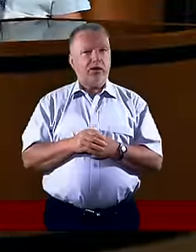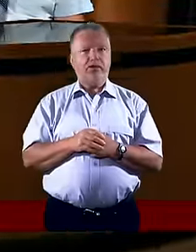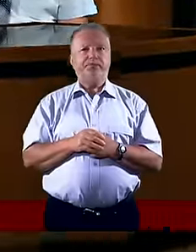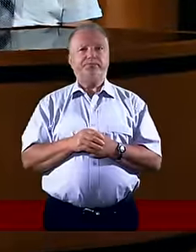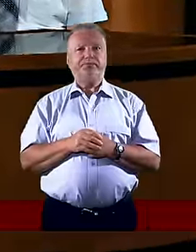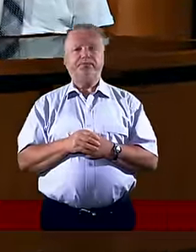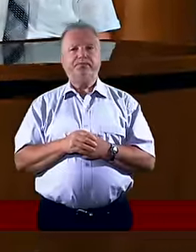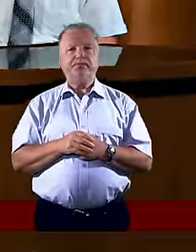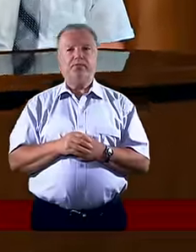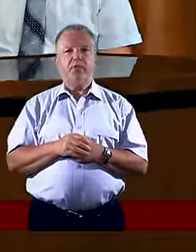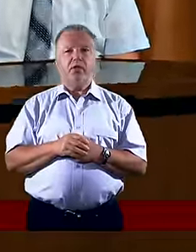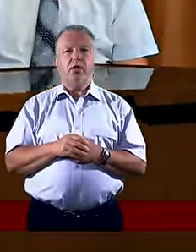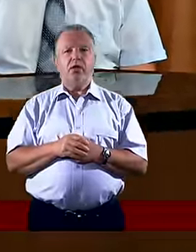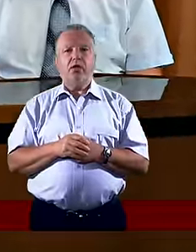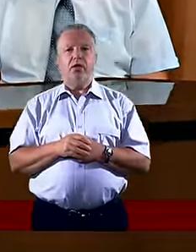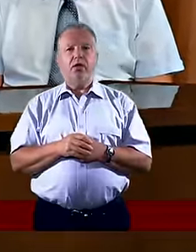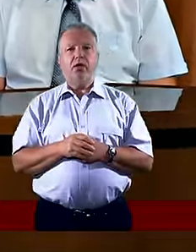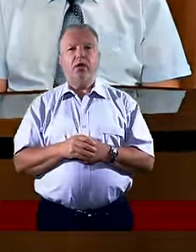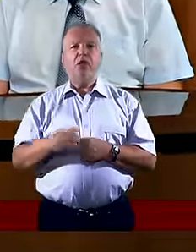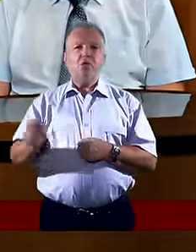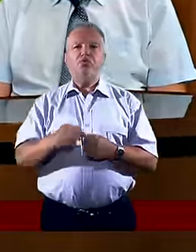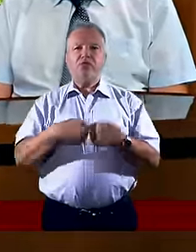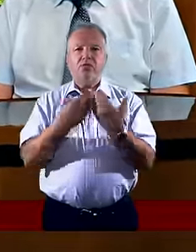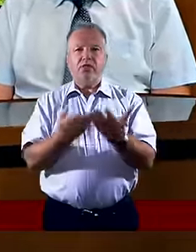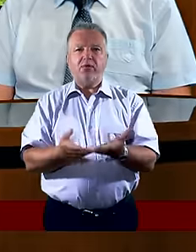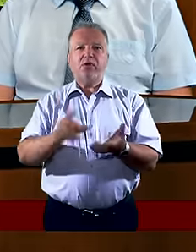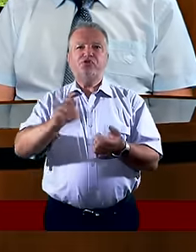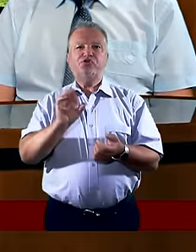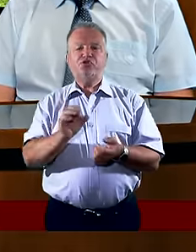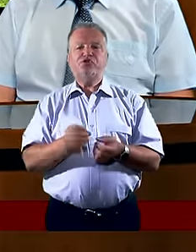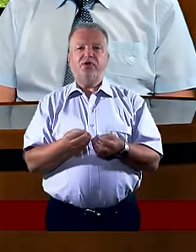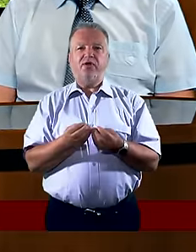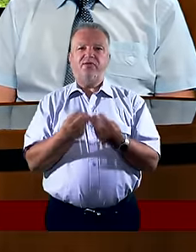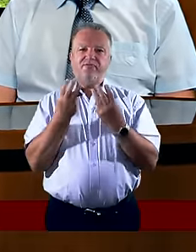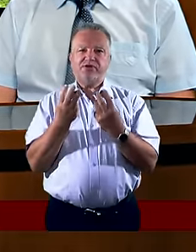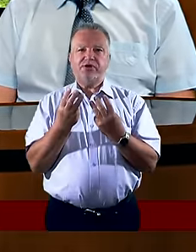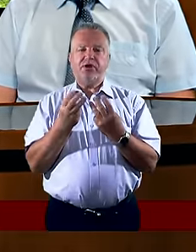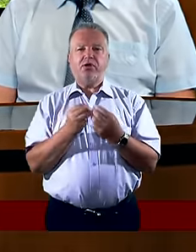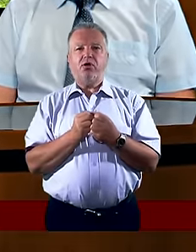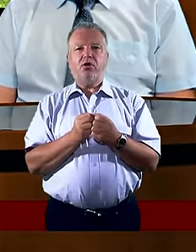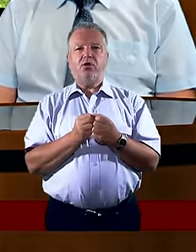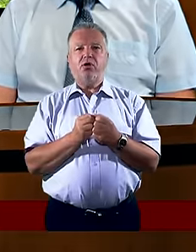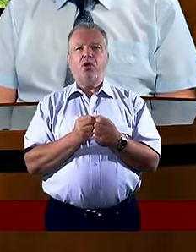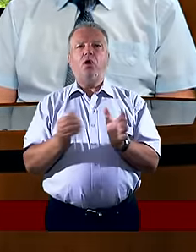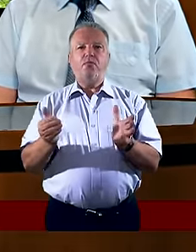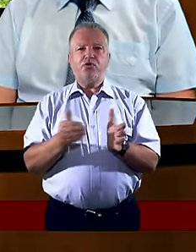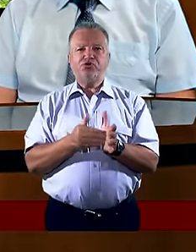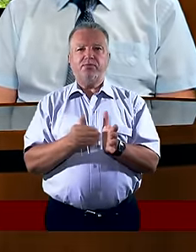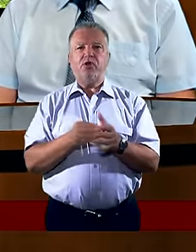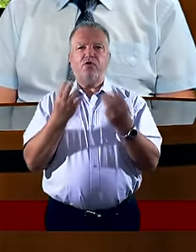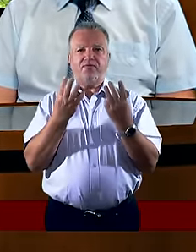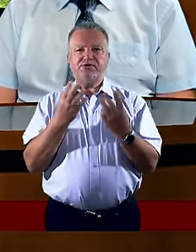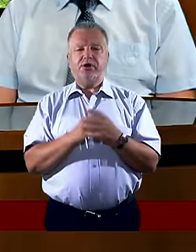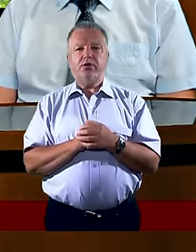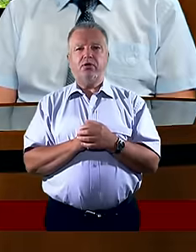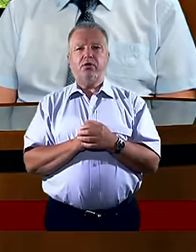Czyli musiał dawać im coś tak istotnego, tak potrzebnego, tak